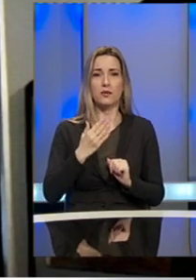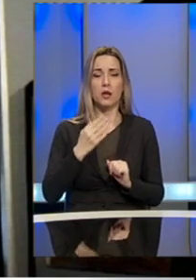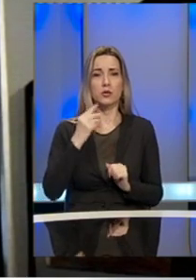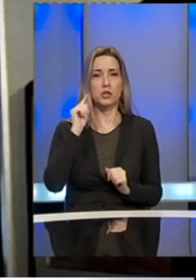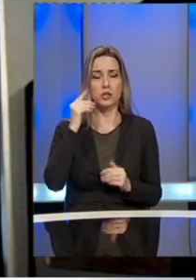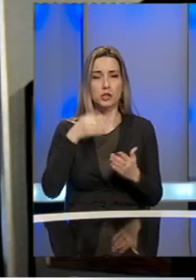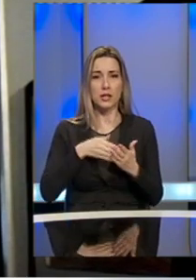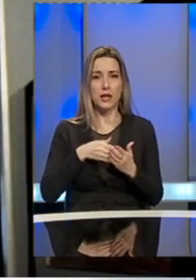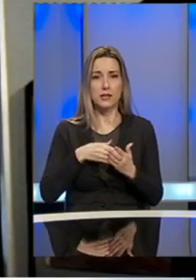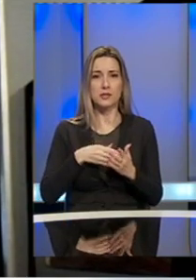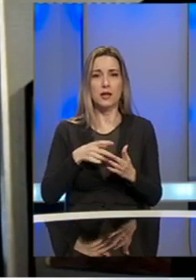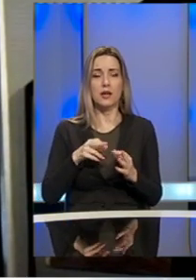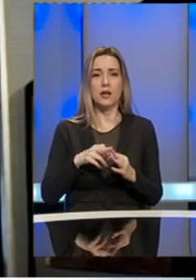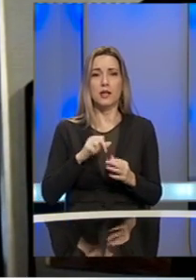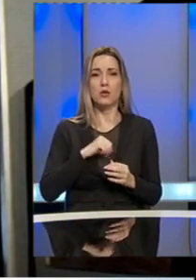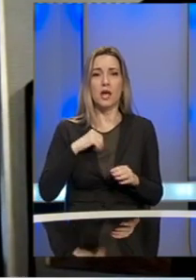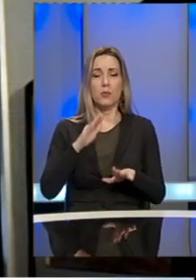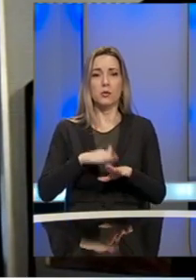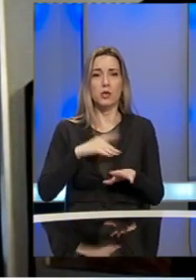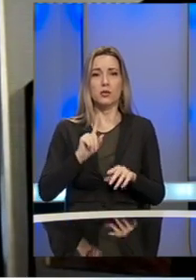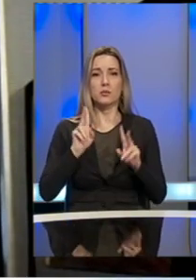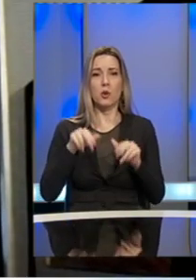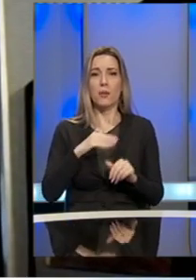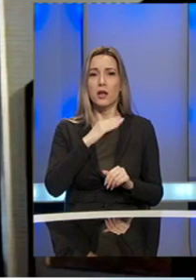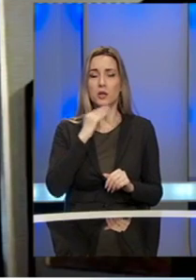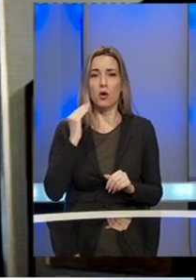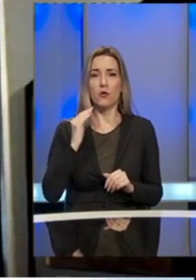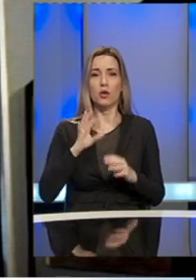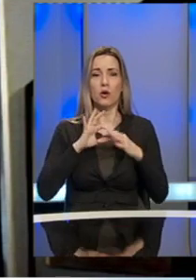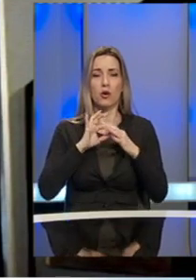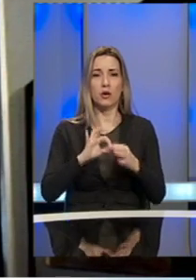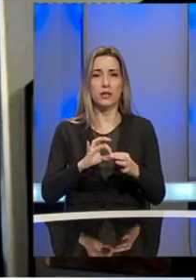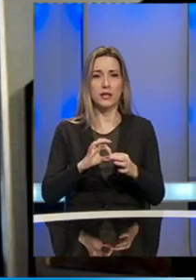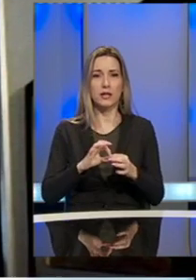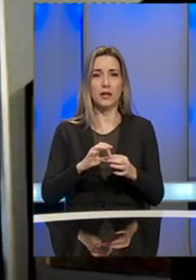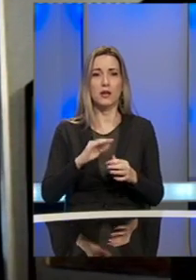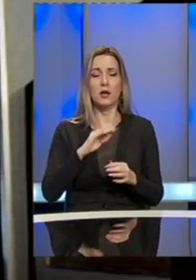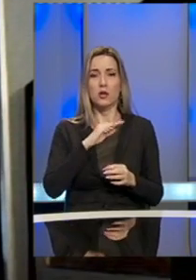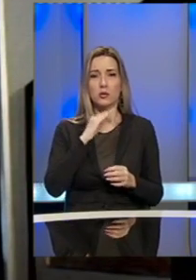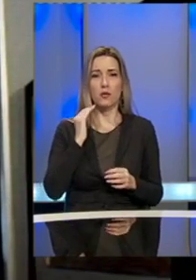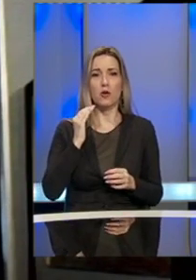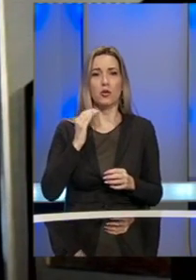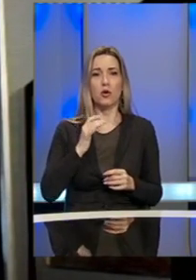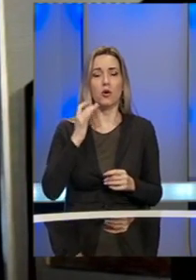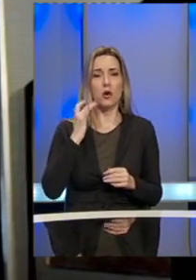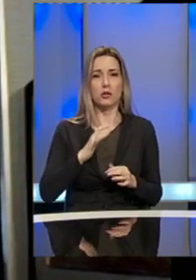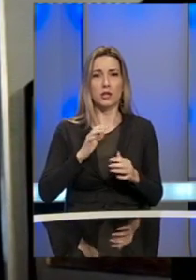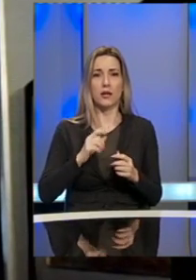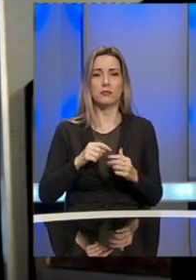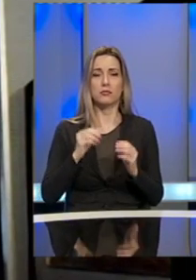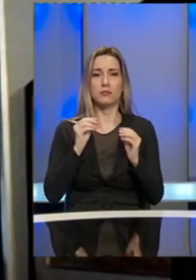činjenici da u samom startu nismo imali dovoljno iskoordiniran, dovoljno rigorozan kriterij